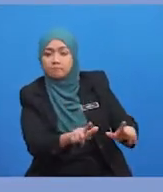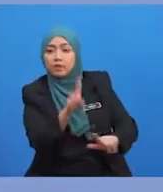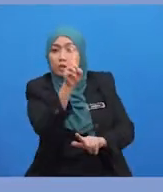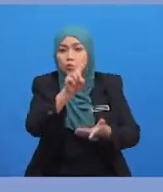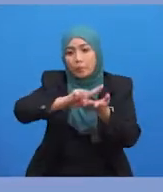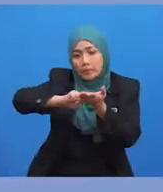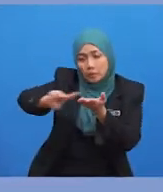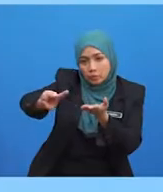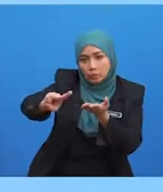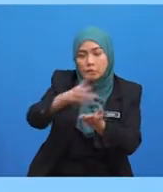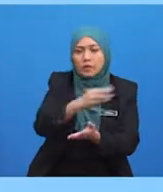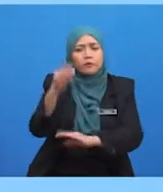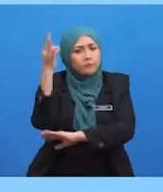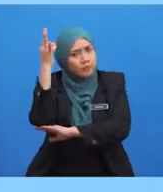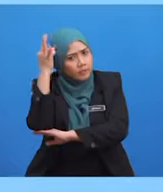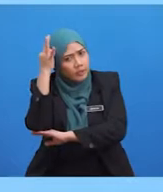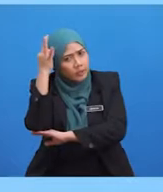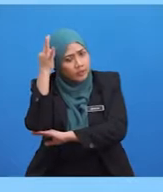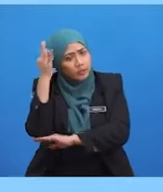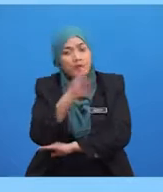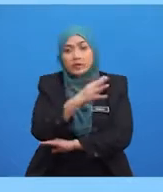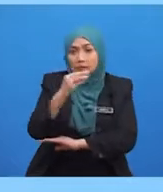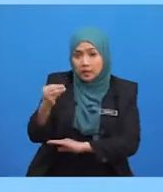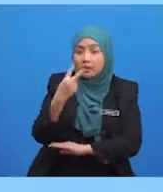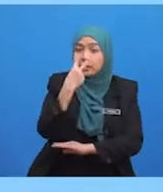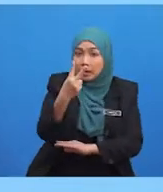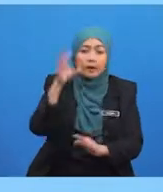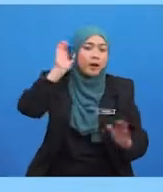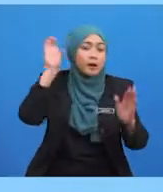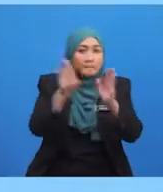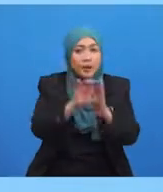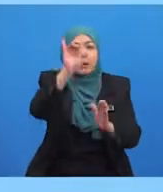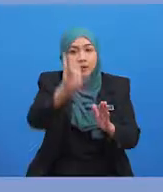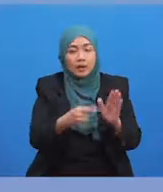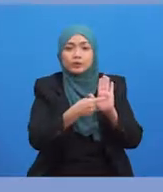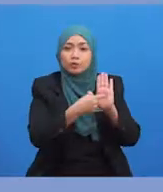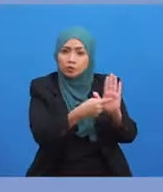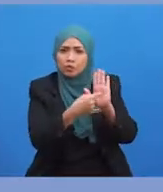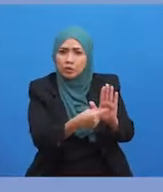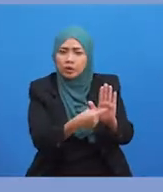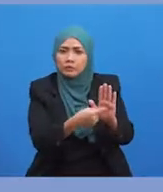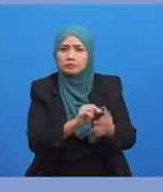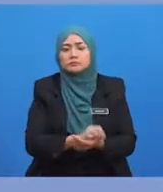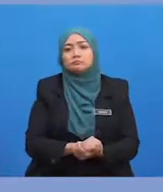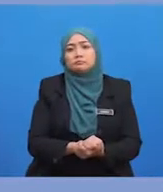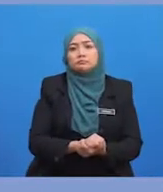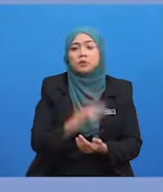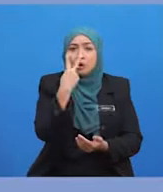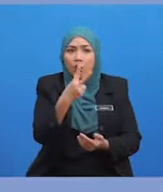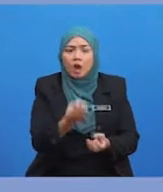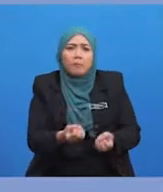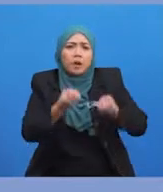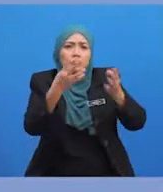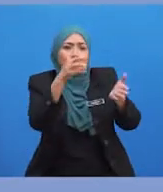fikirkan. Cuba murid-murid lihat pada gambar tersebut. Lihat banyaknya tumpuk-tumpuk